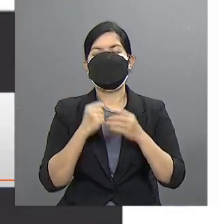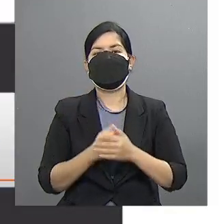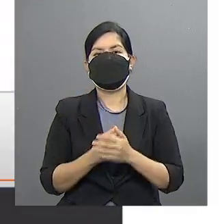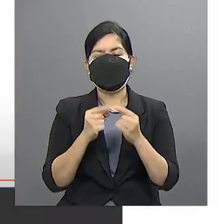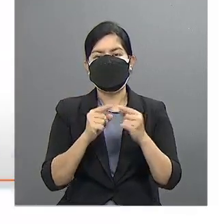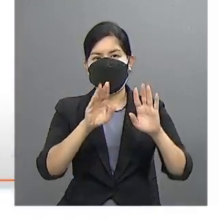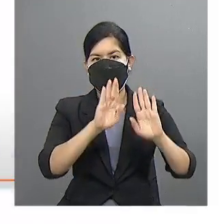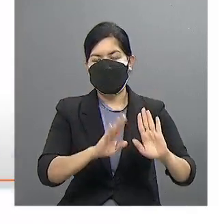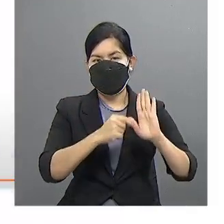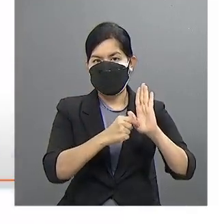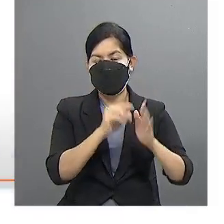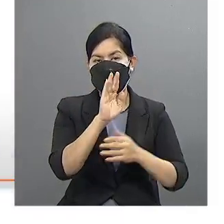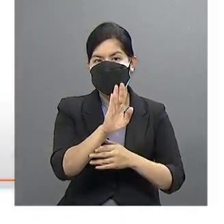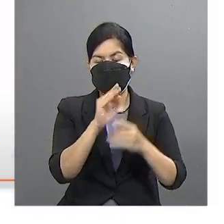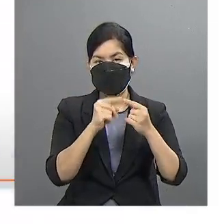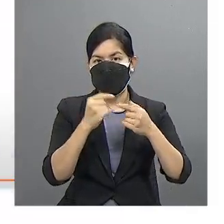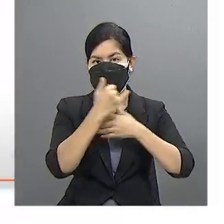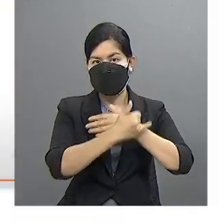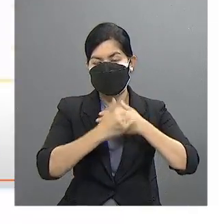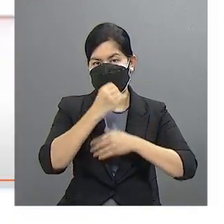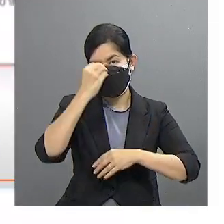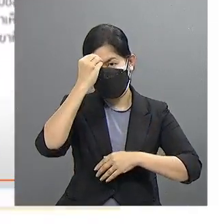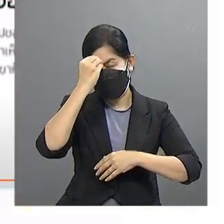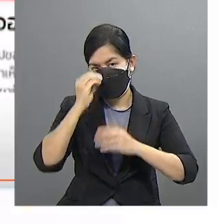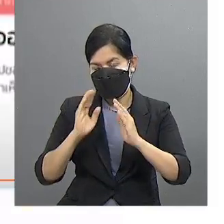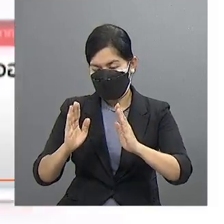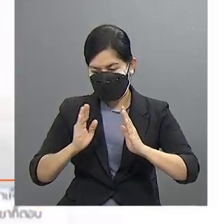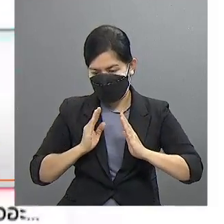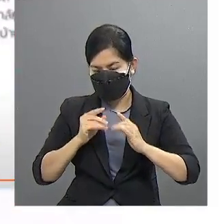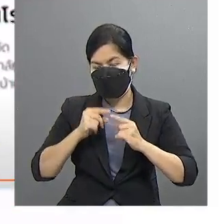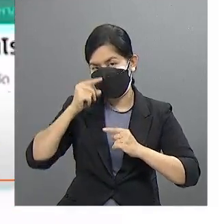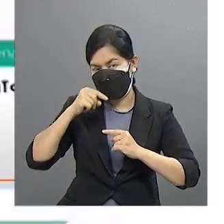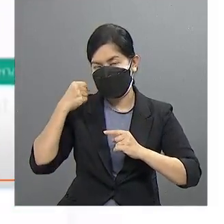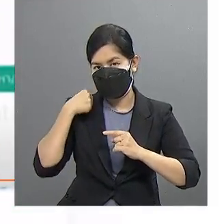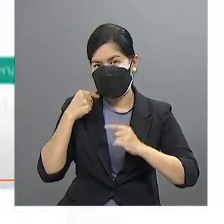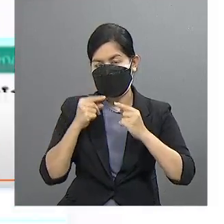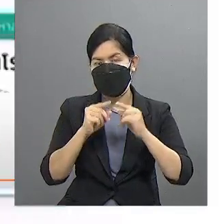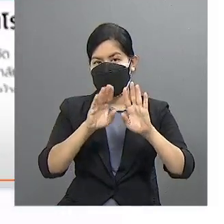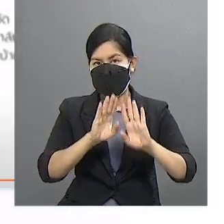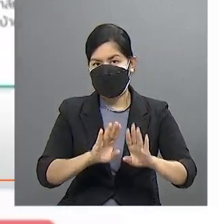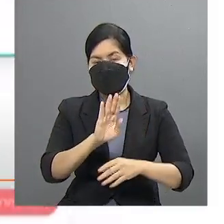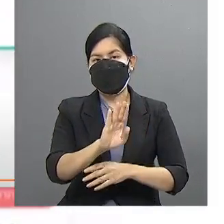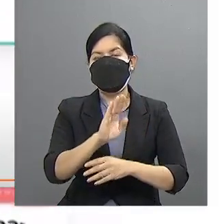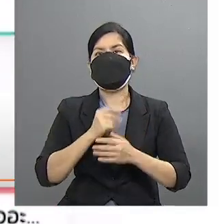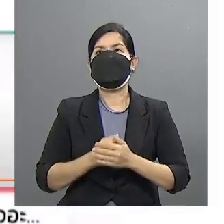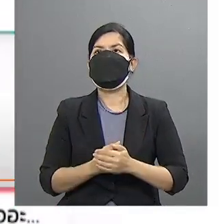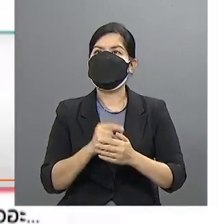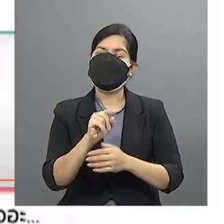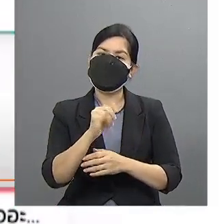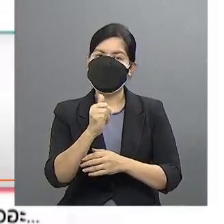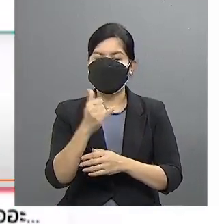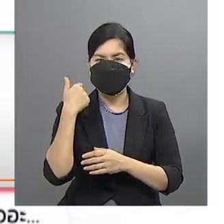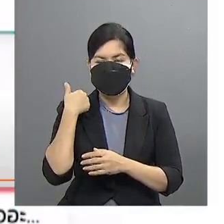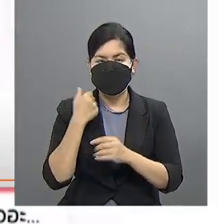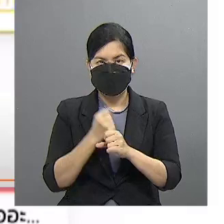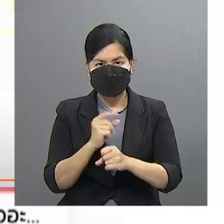ที่ญี่ปุ่นมาใช้นะครับก็คือว่าเหมือนมันจะเคยมีแพลตฟอร์มนะครับที่แบบอาจจะแบบทำให้เกิด